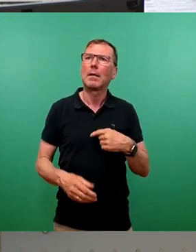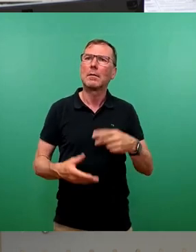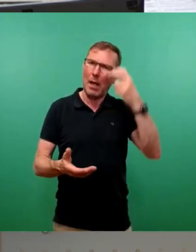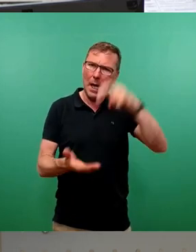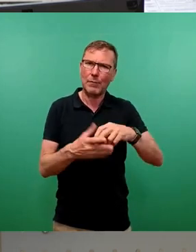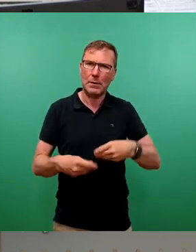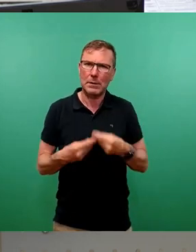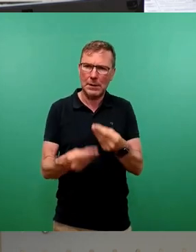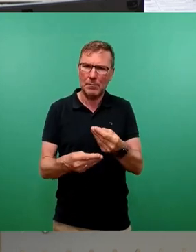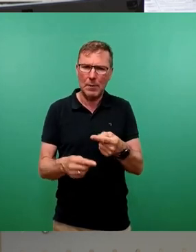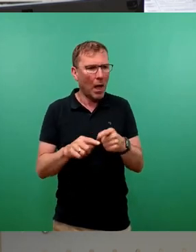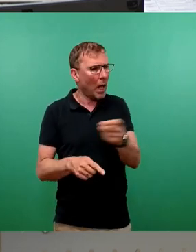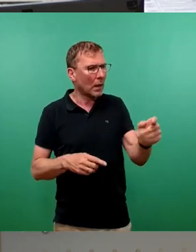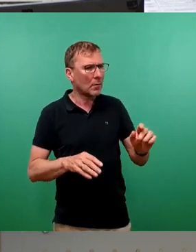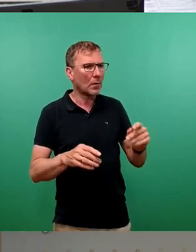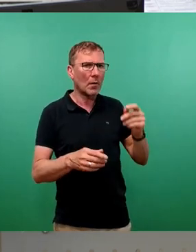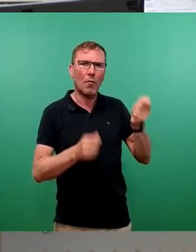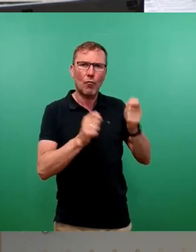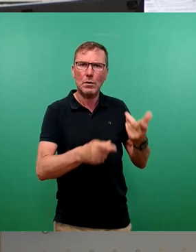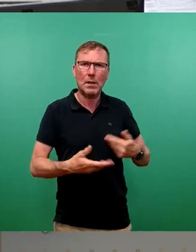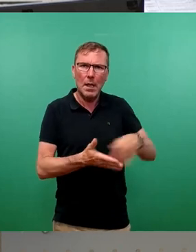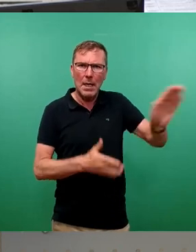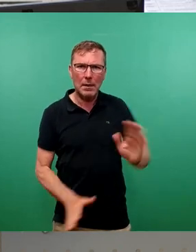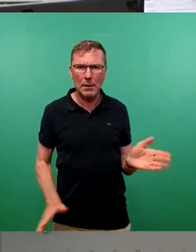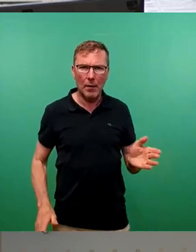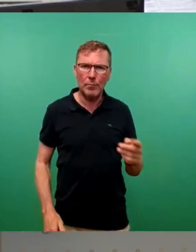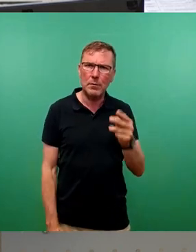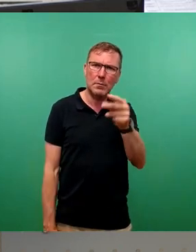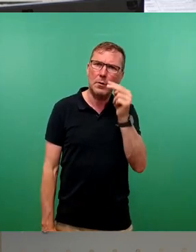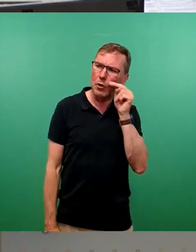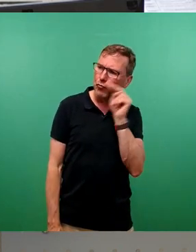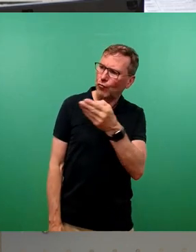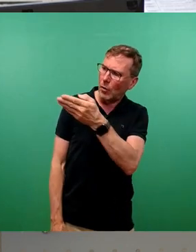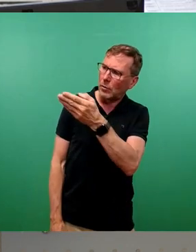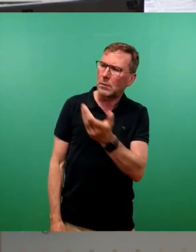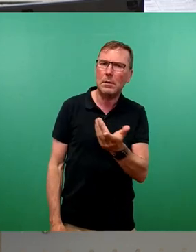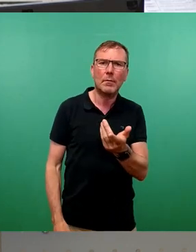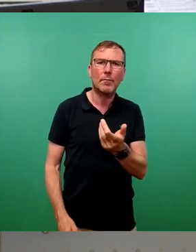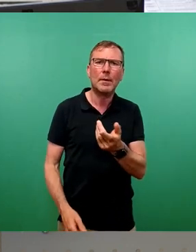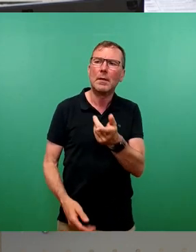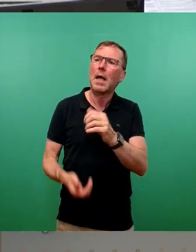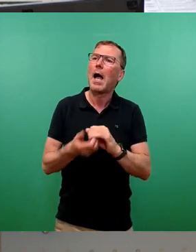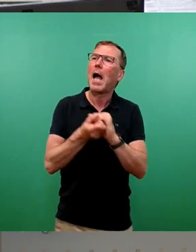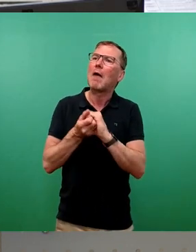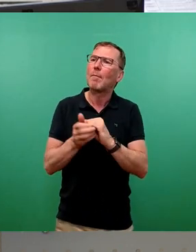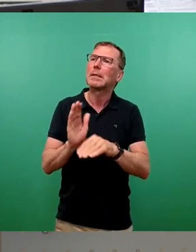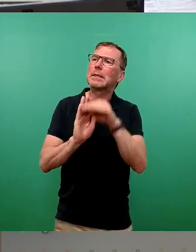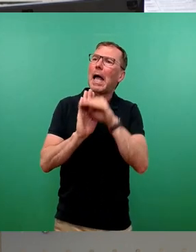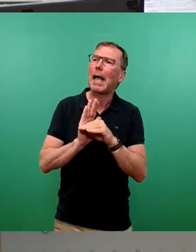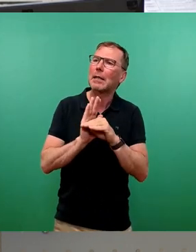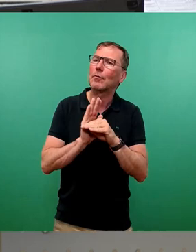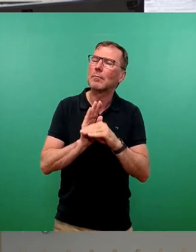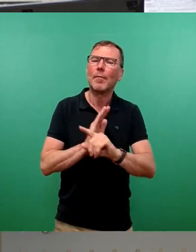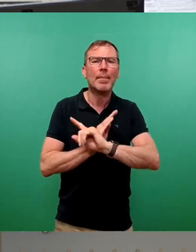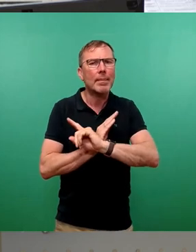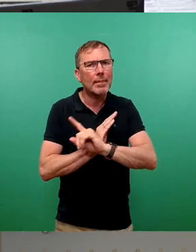wofür nicht, und da gucke ich jetzt auch mal darüber, die vermaledeite Einvernehmensregelung ist nicht auf